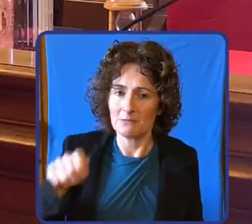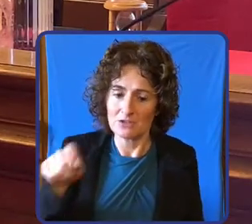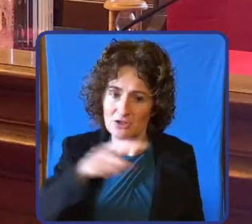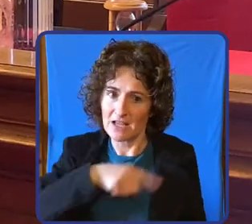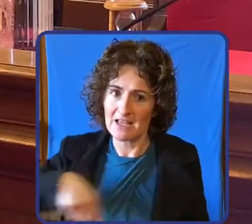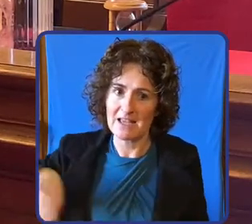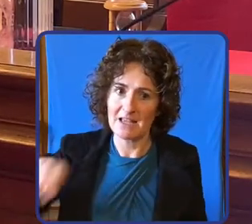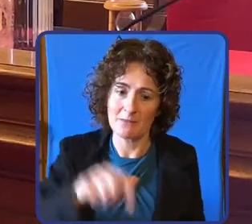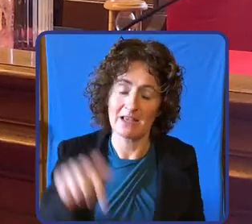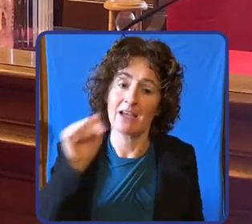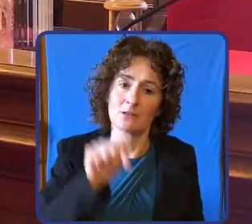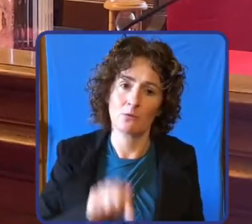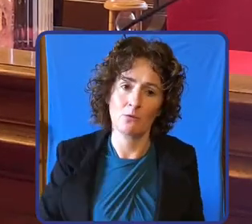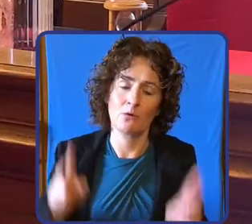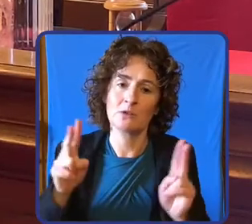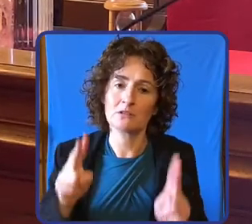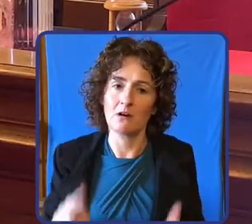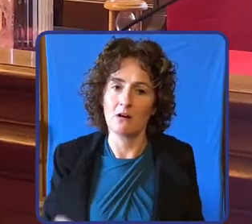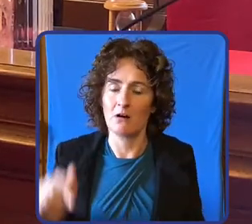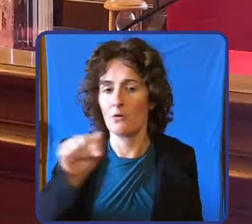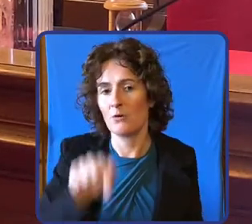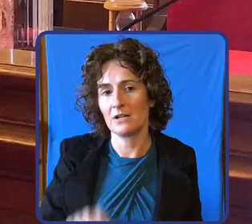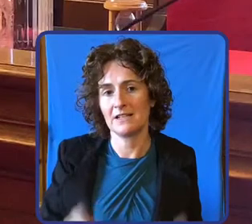ahol neki képviselni kell.